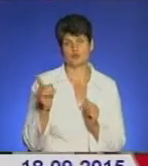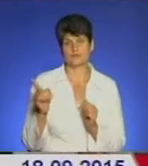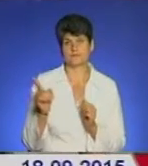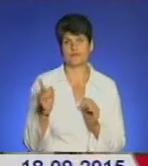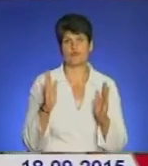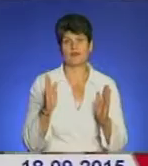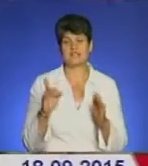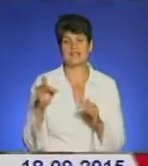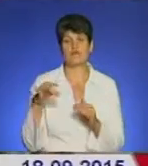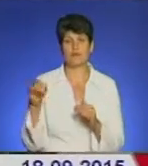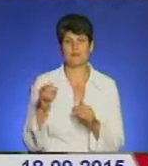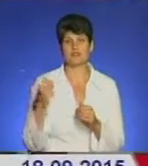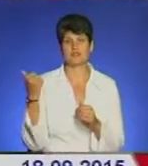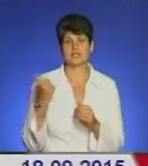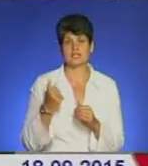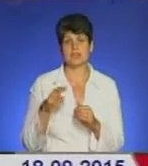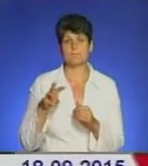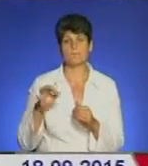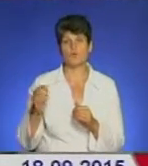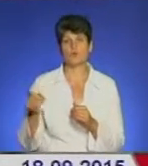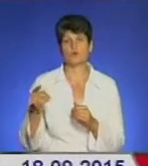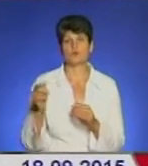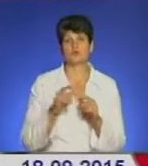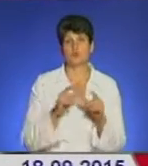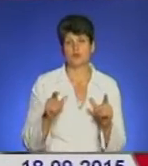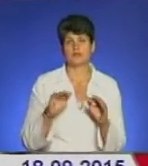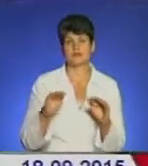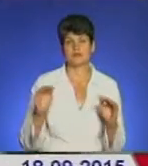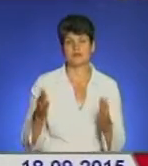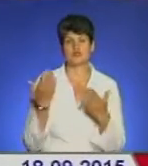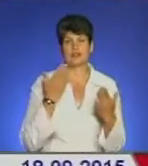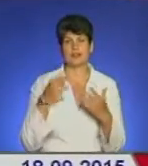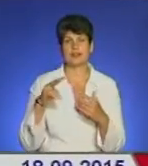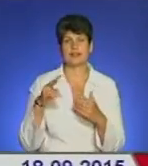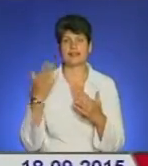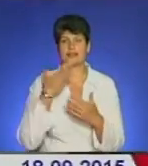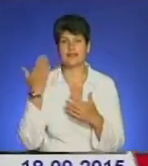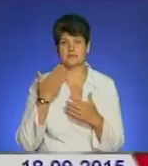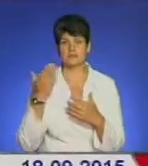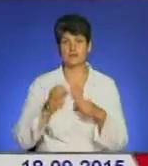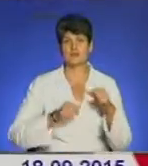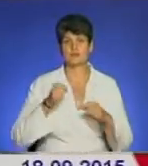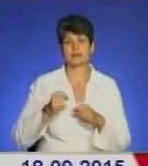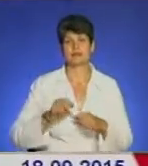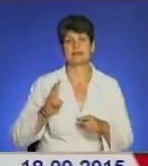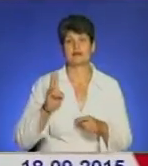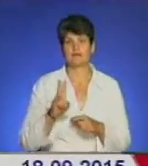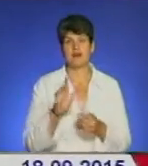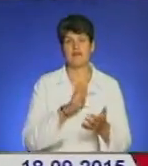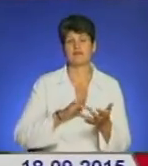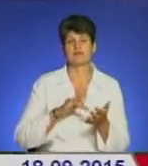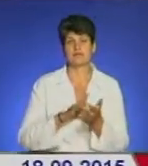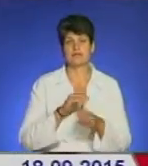межах Європейського тижня мобільності у тернопільських школах учням читають лекції про велосипедний транспорт. А в центрі на